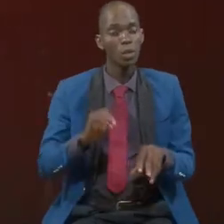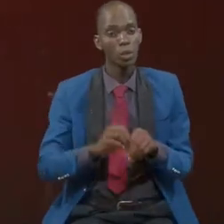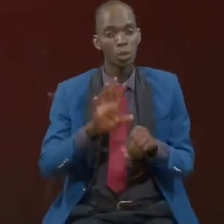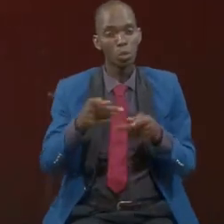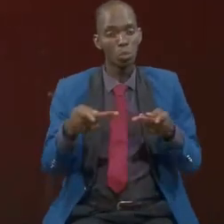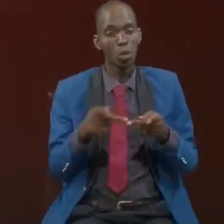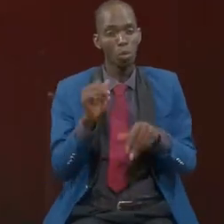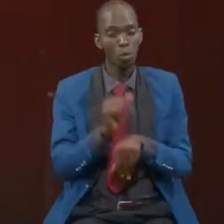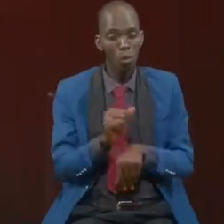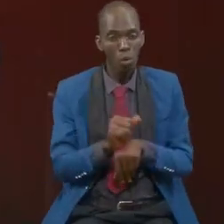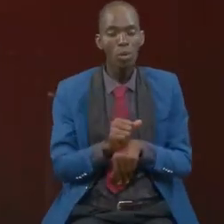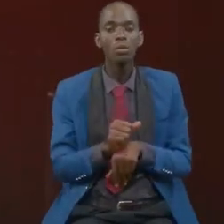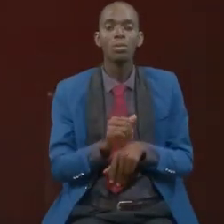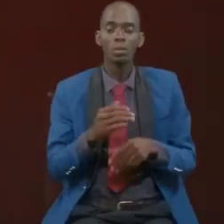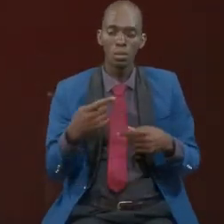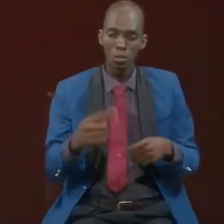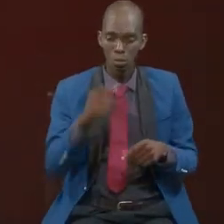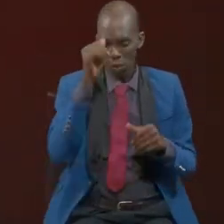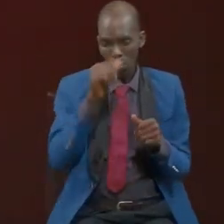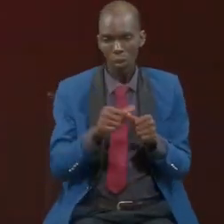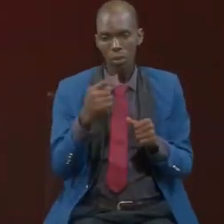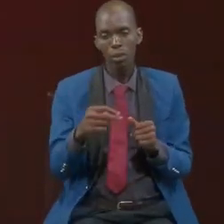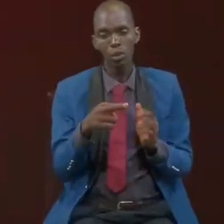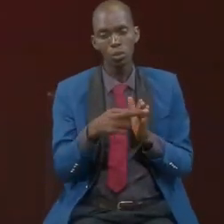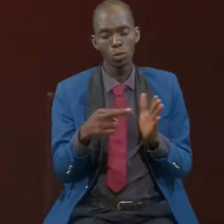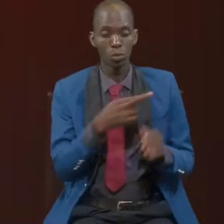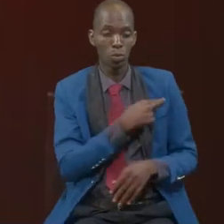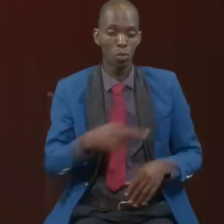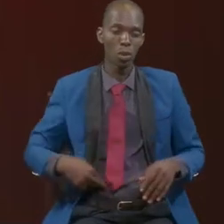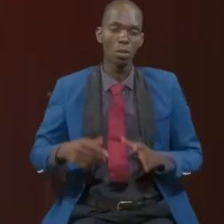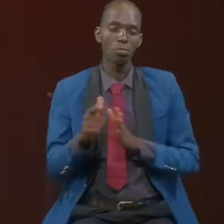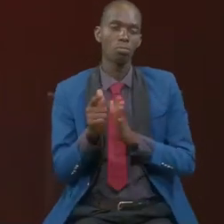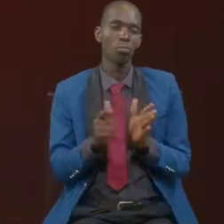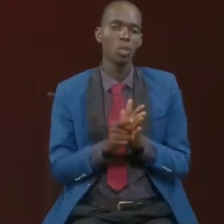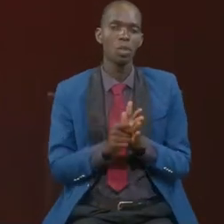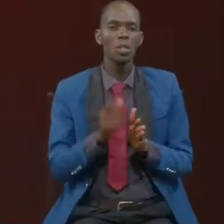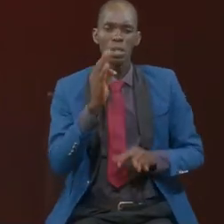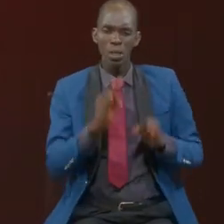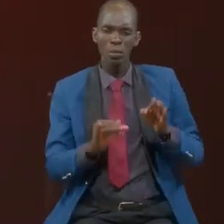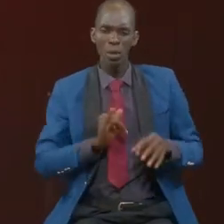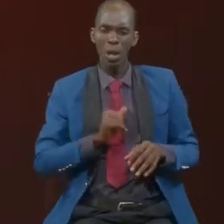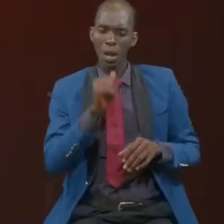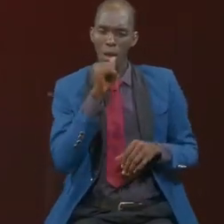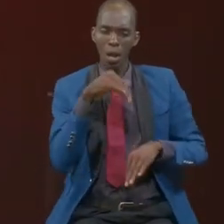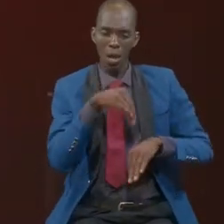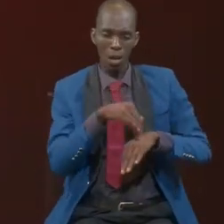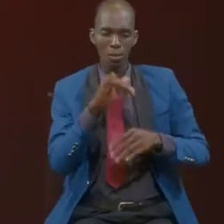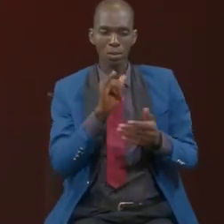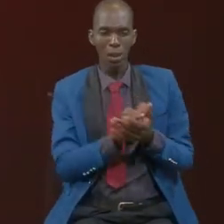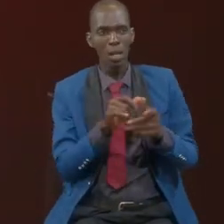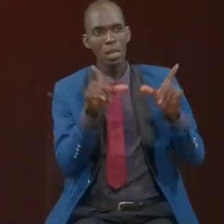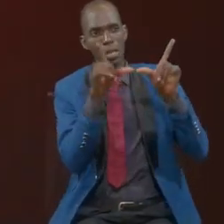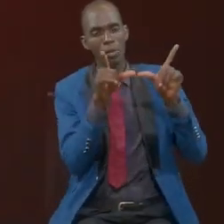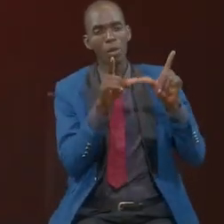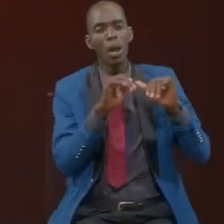juniors chez vous, au service, pratiquez la loi royale. Ouais, si je suis à sa position,